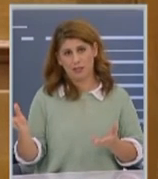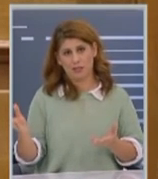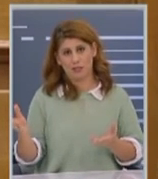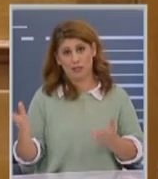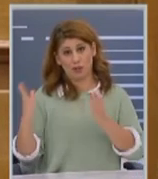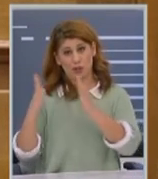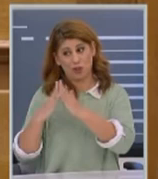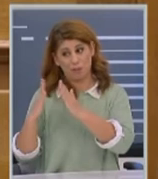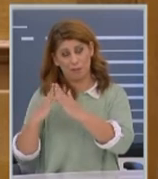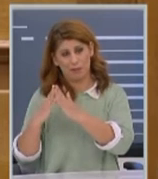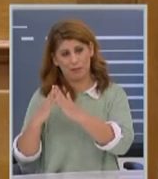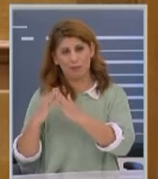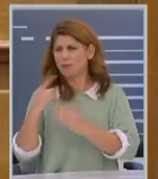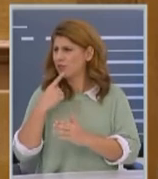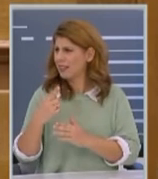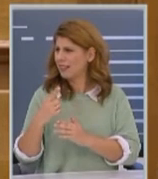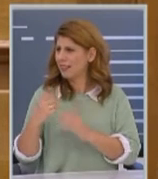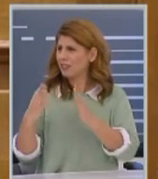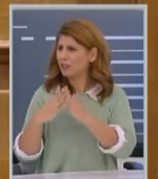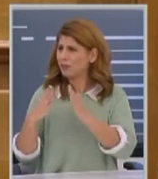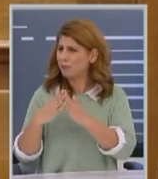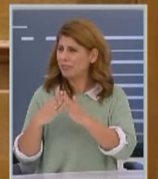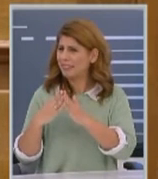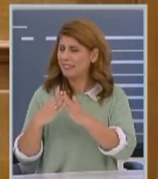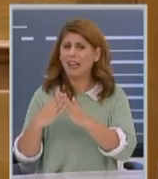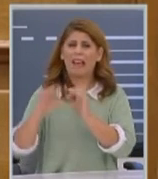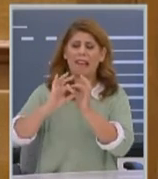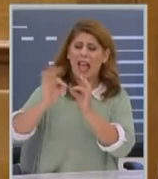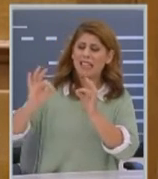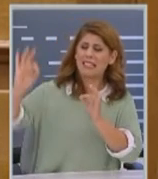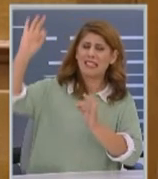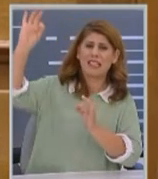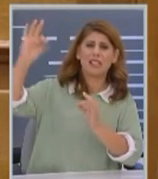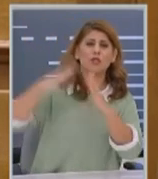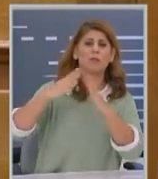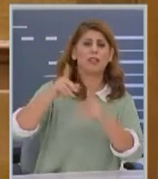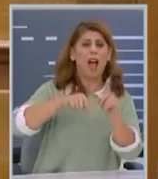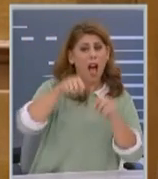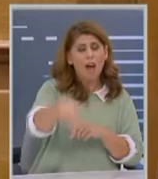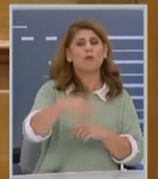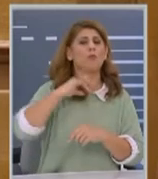σπίτι σας, πως το λέει και η παροιμία, για σκηνή στο σπίτι του κρεμασμένου.